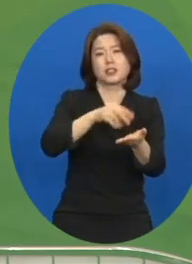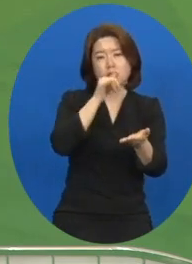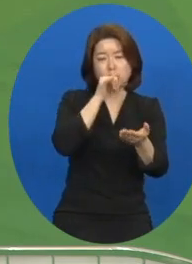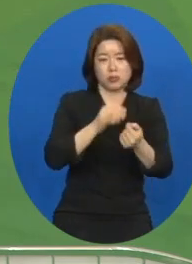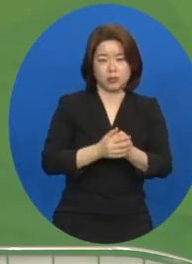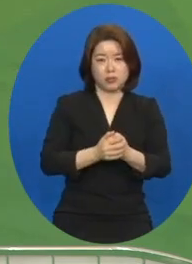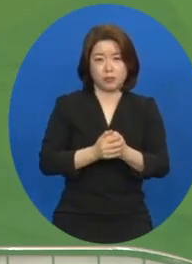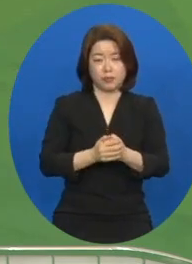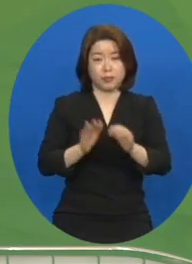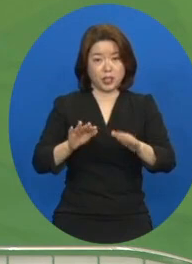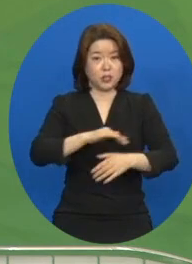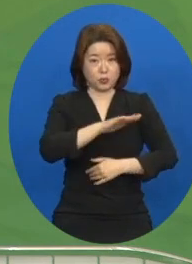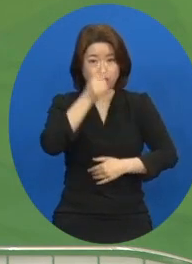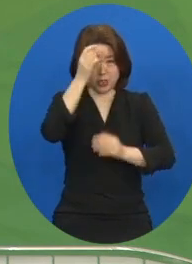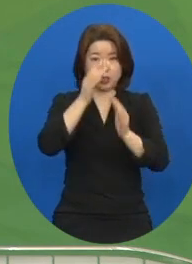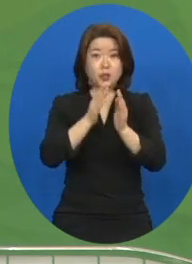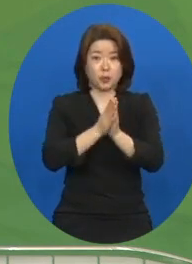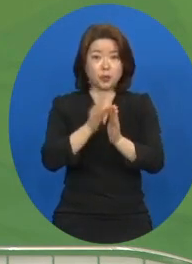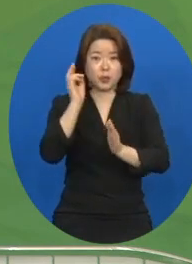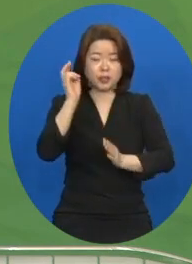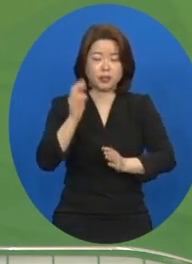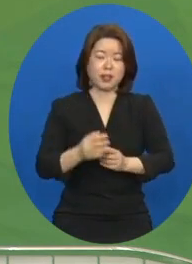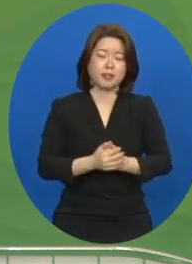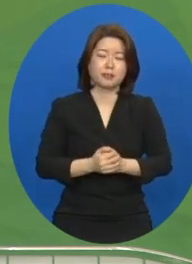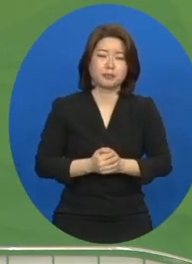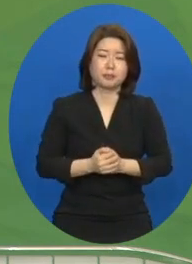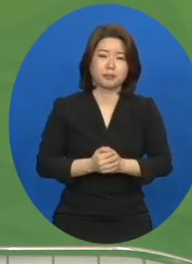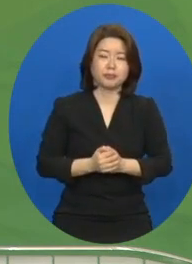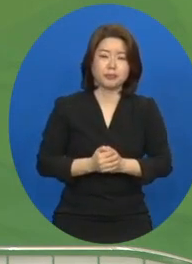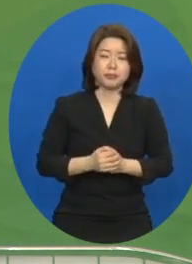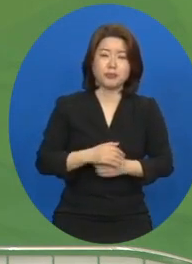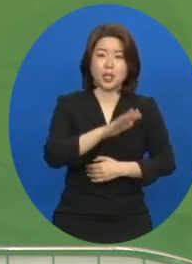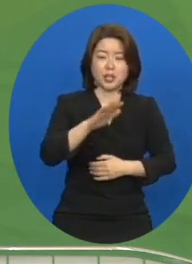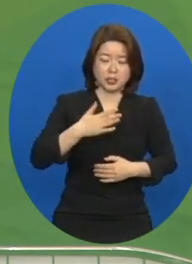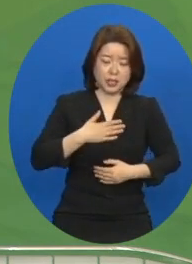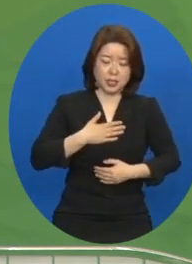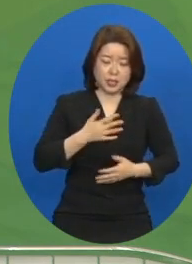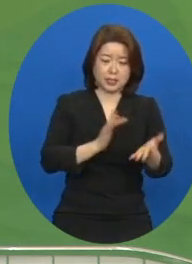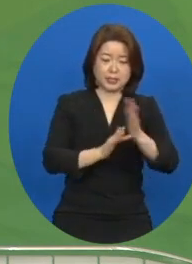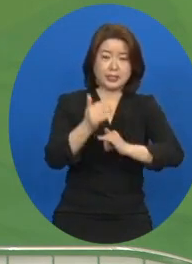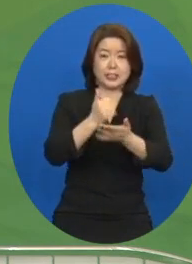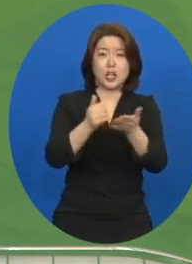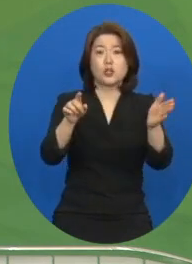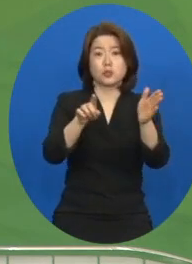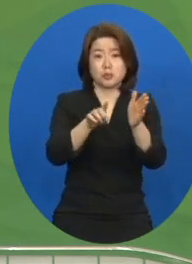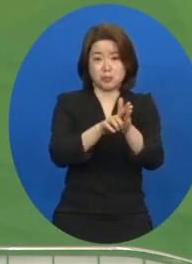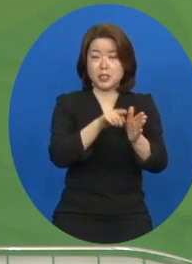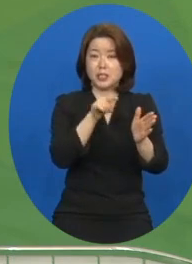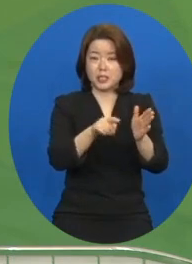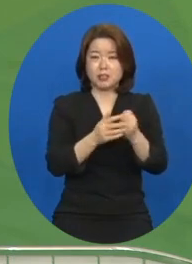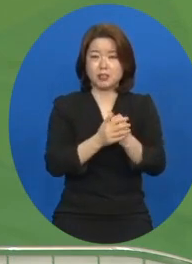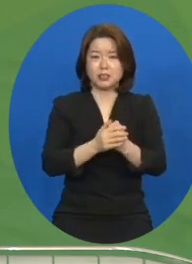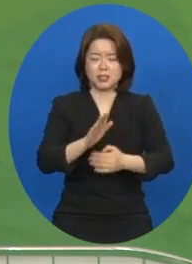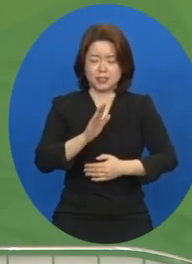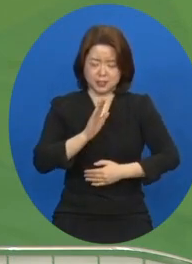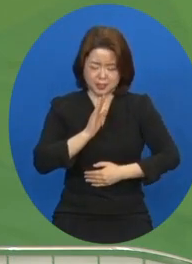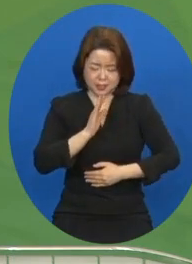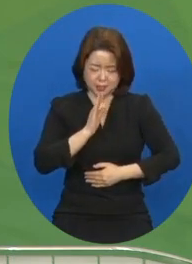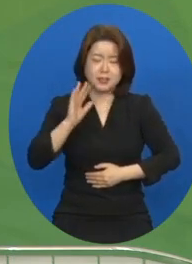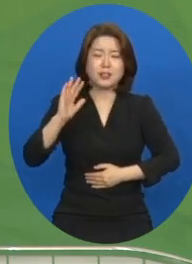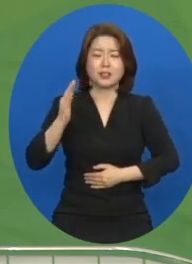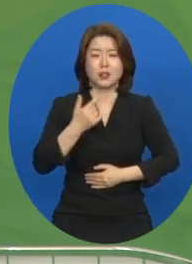기도하겠습니다. 하나님, 제가 예수님을 믿는 것이 그게 진짜가 되기를